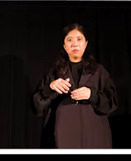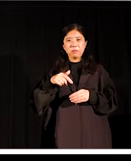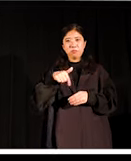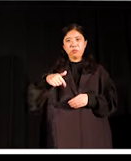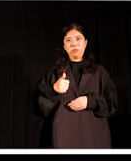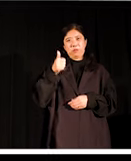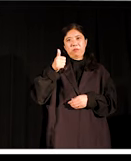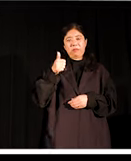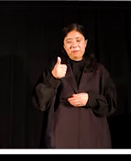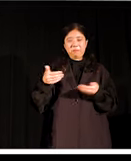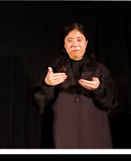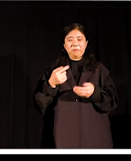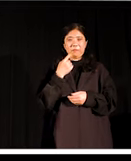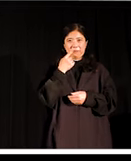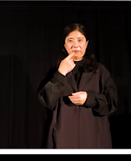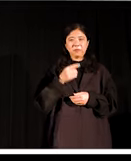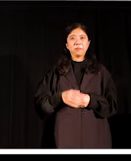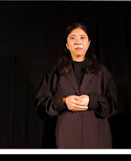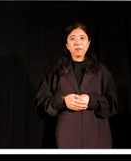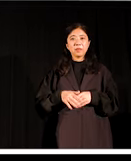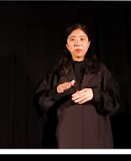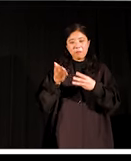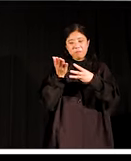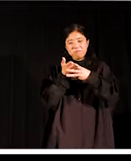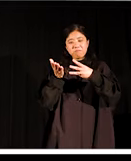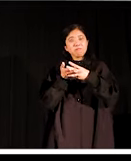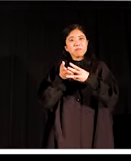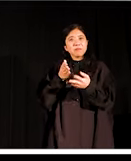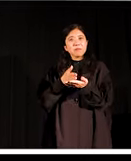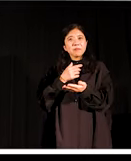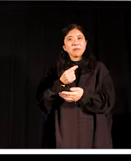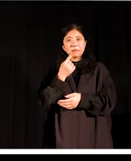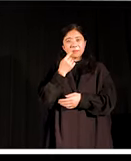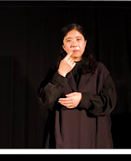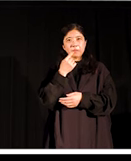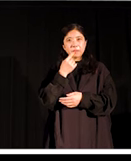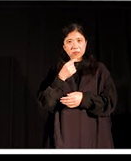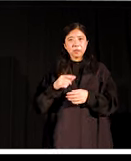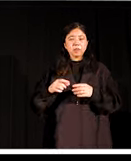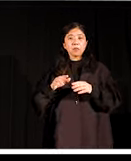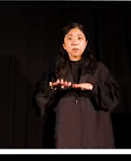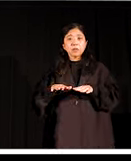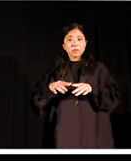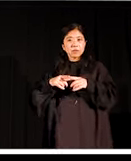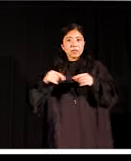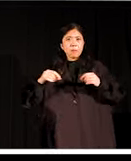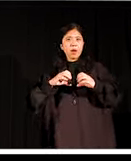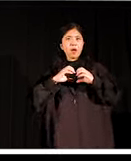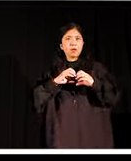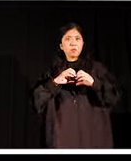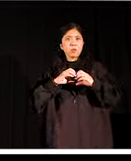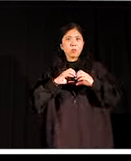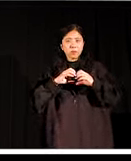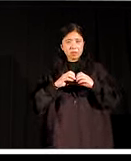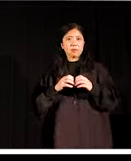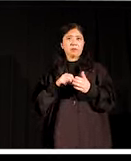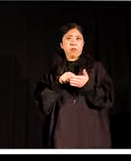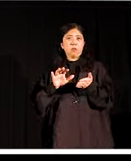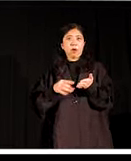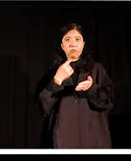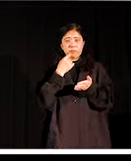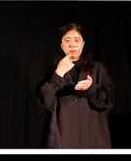ます今日の内容を大きく分けて3つですねまず私の属するジャパンハートについてお話したいと思いますジャパン